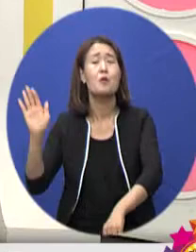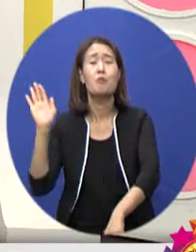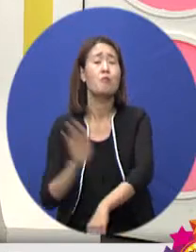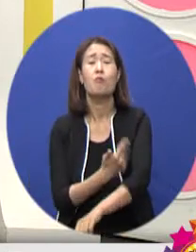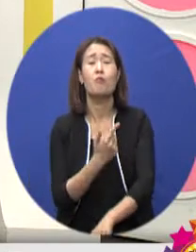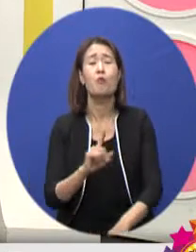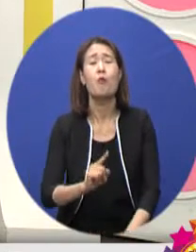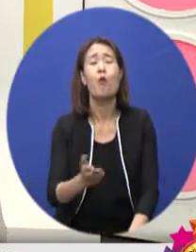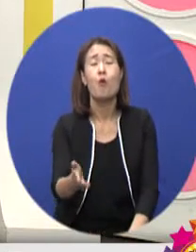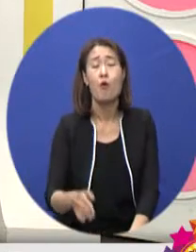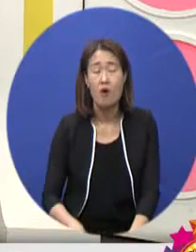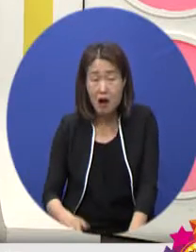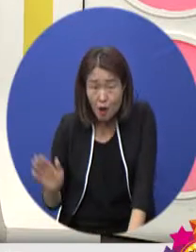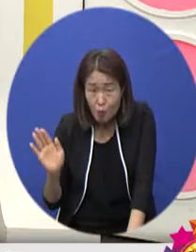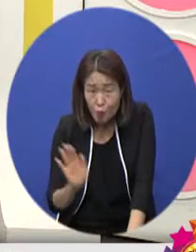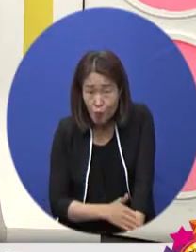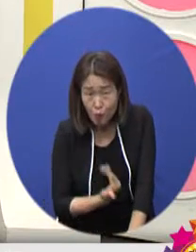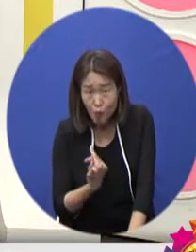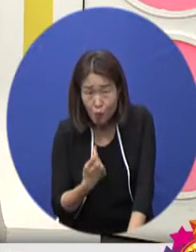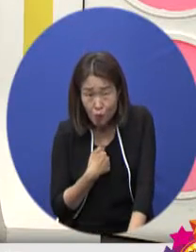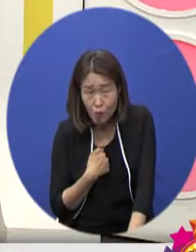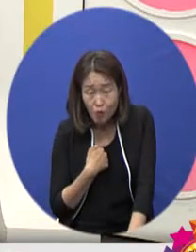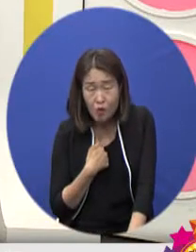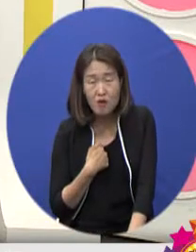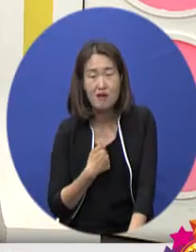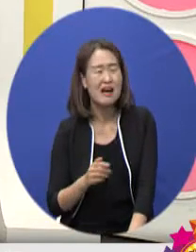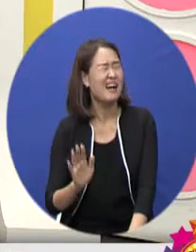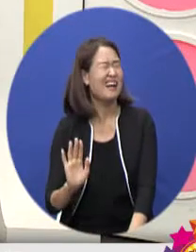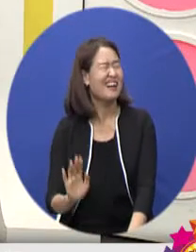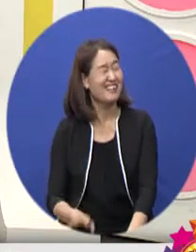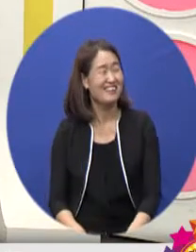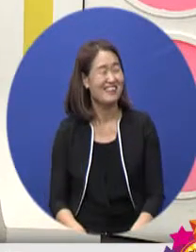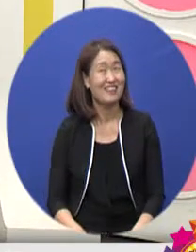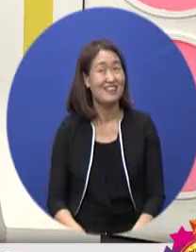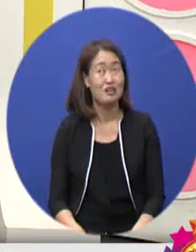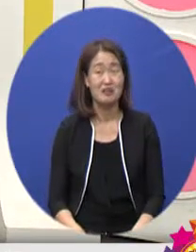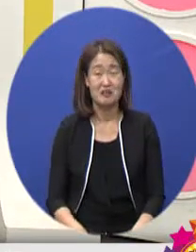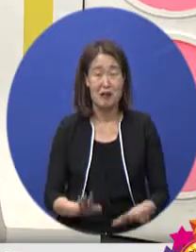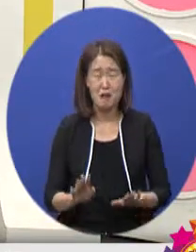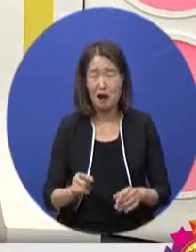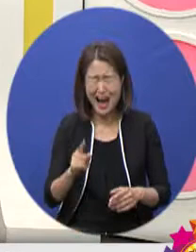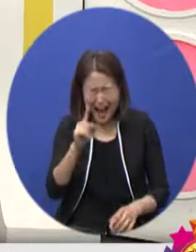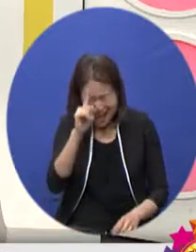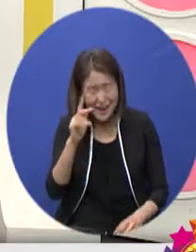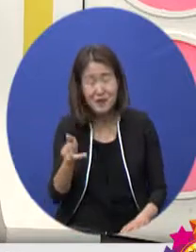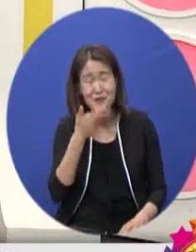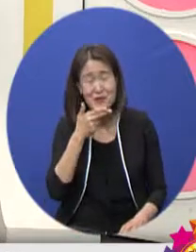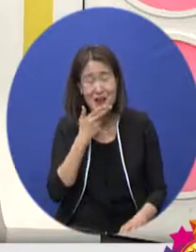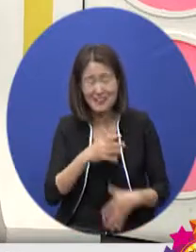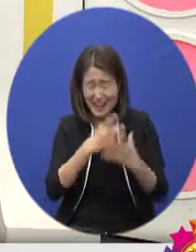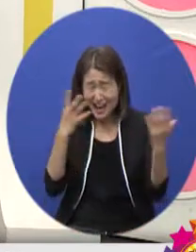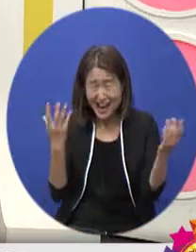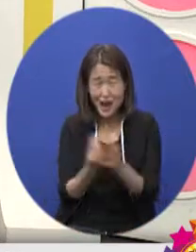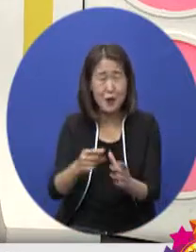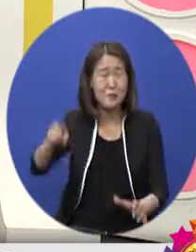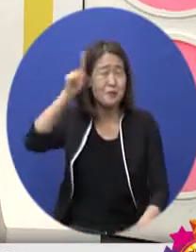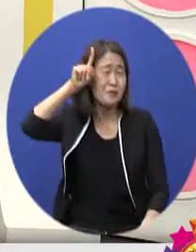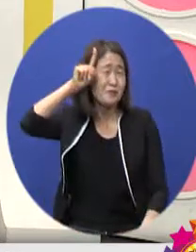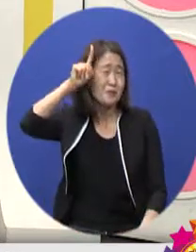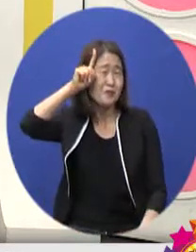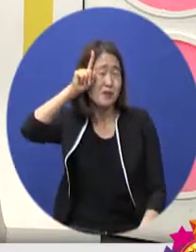있어요? 못하는 거요? 네. 못하는 거 글쎄 뭐가 못하는 거 같아. 그렇지만요.